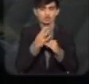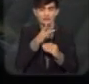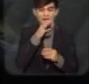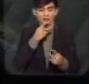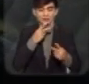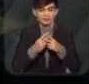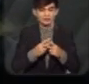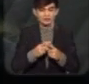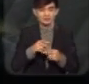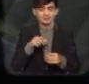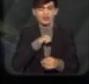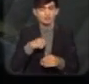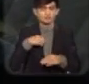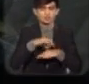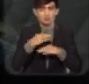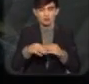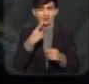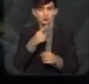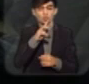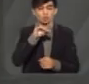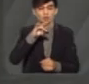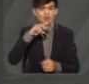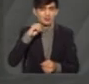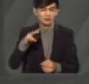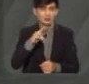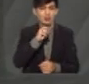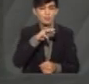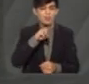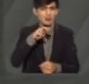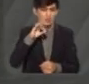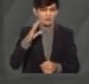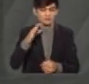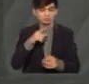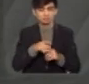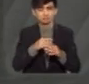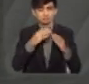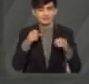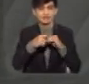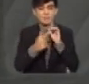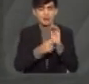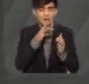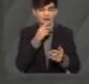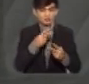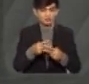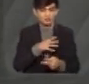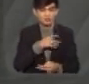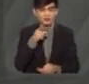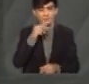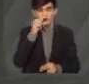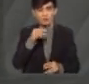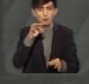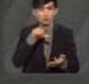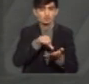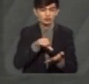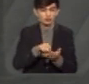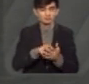свободы. Максимальное наказание всех получил только Нурлан Камалов. Ранее прокурор запрашивал для него 17 лет тюрьмы. Его признали виновным в